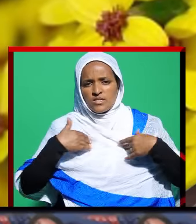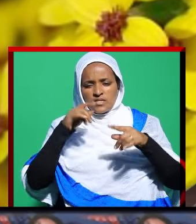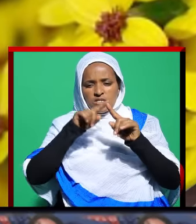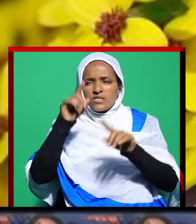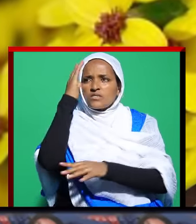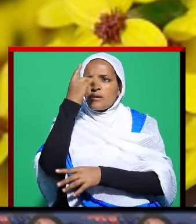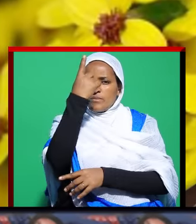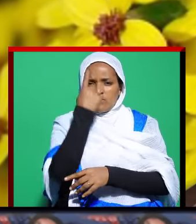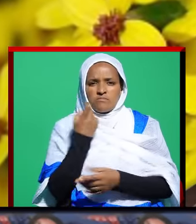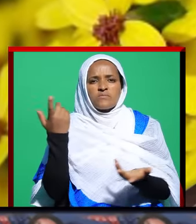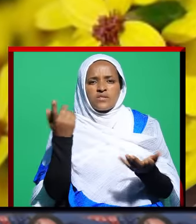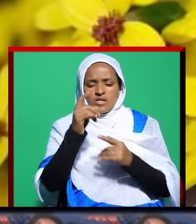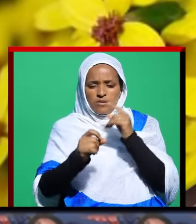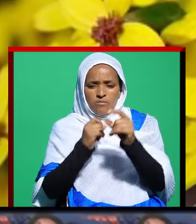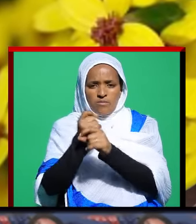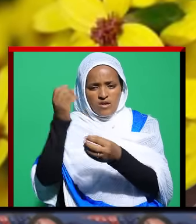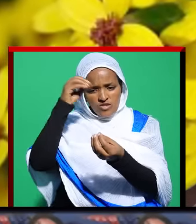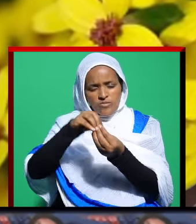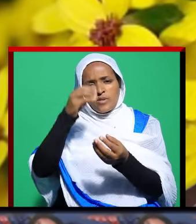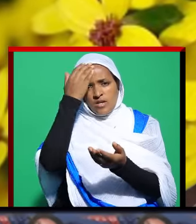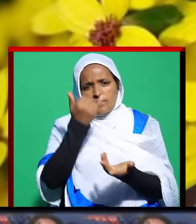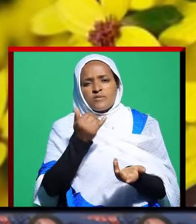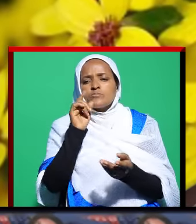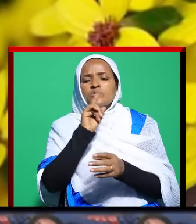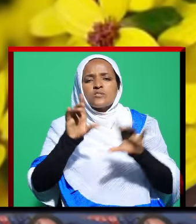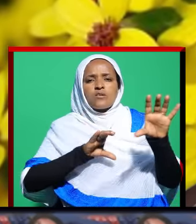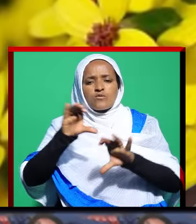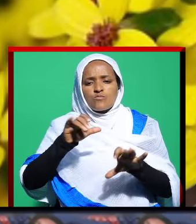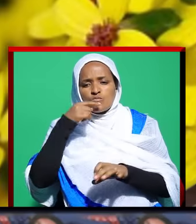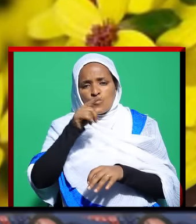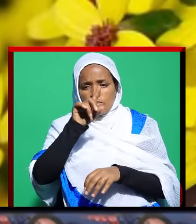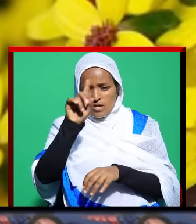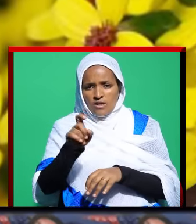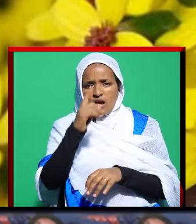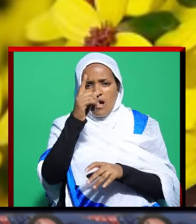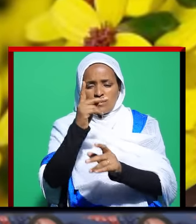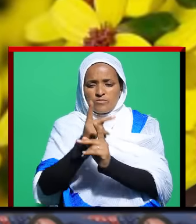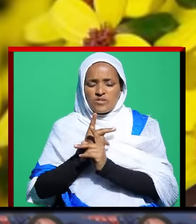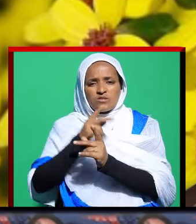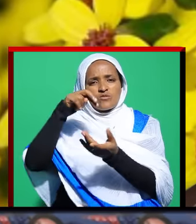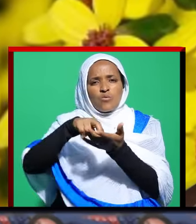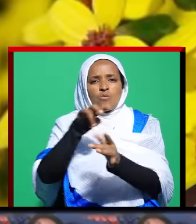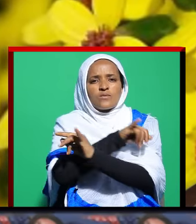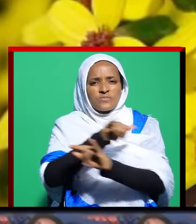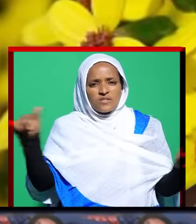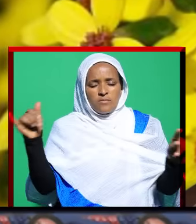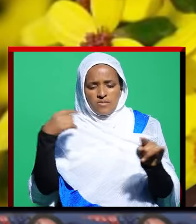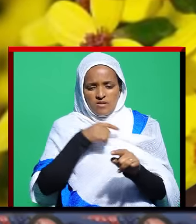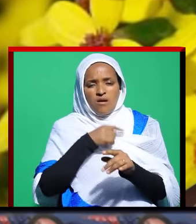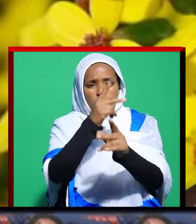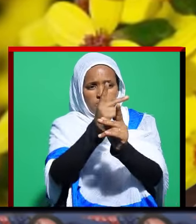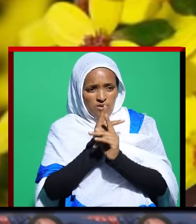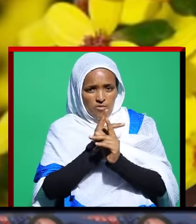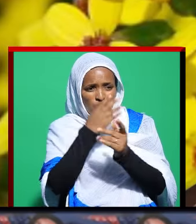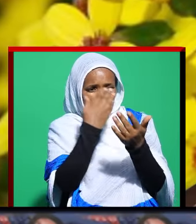እግዚአብሔር ቢጠይቀንስ እድሜ የሚጨመርልን ለምንድን ነው ወይም ምን ልታደርጉበት ነው ብሎ ልክ እንደ አንድ የብድር ተቋም